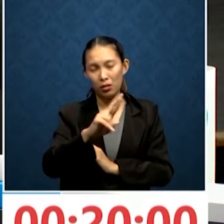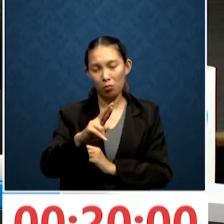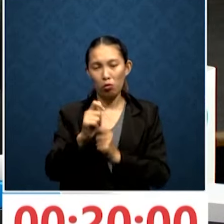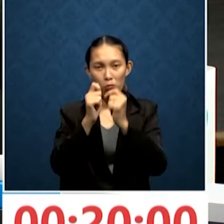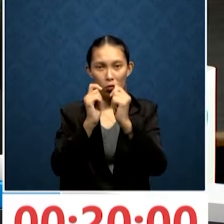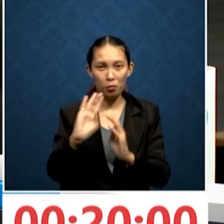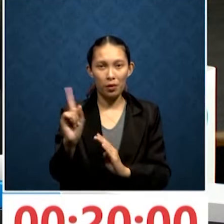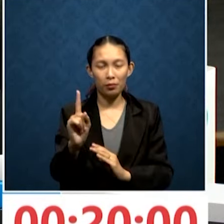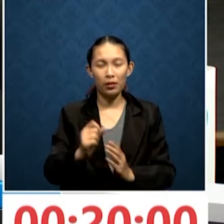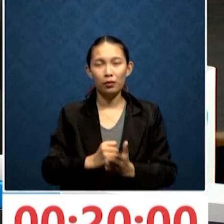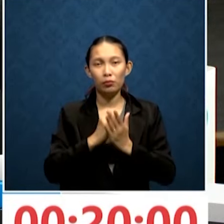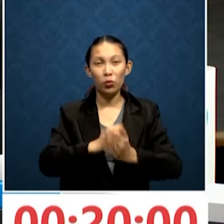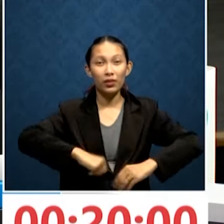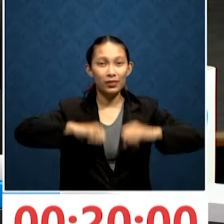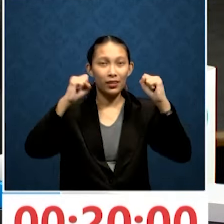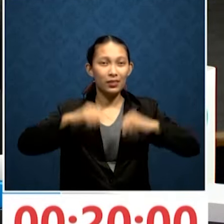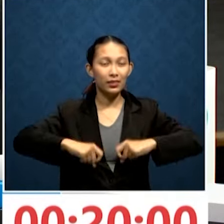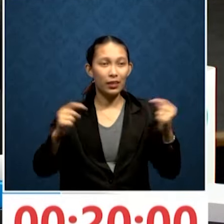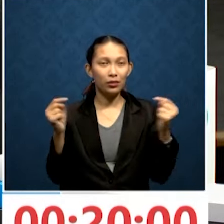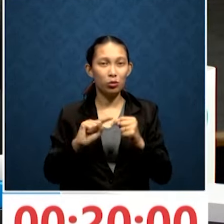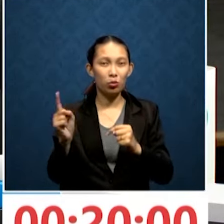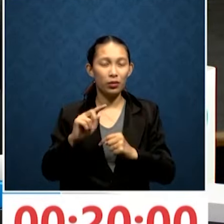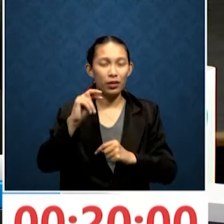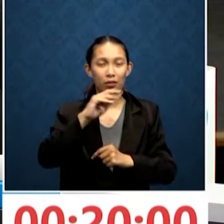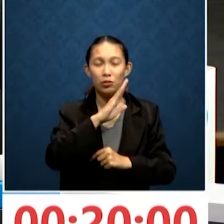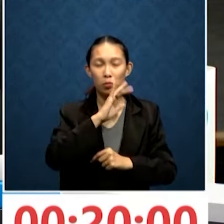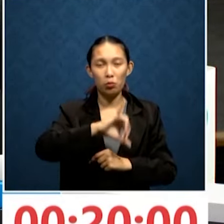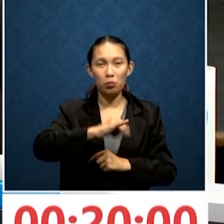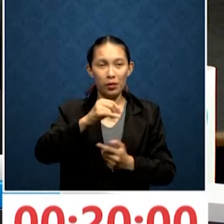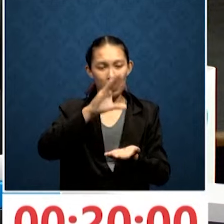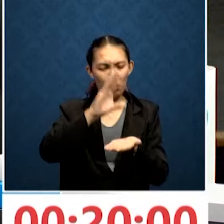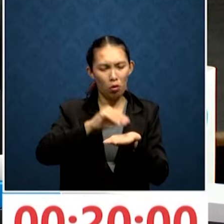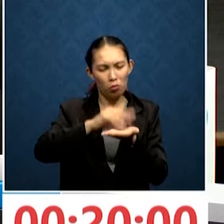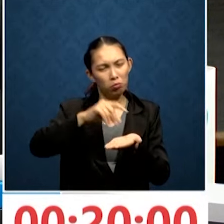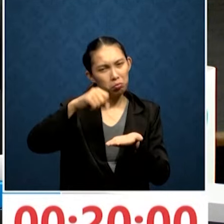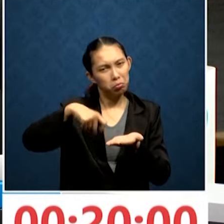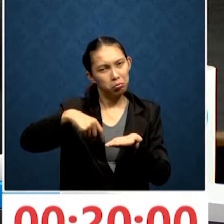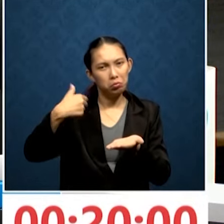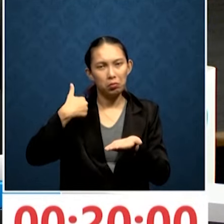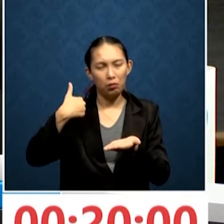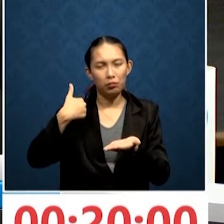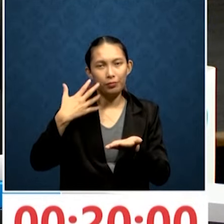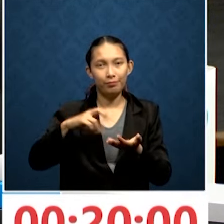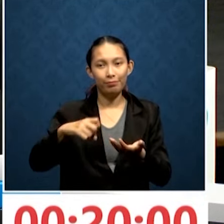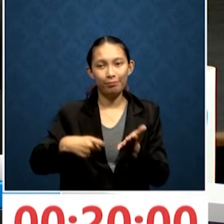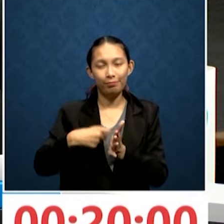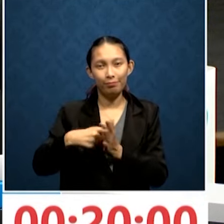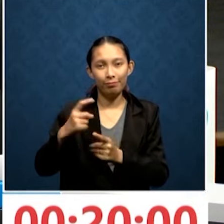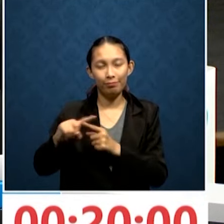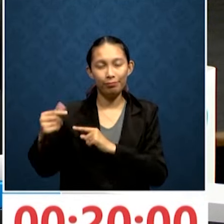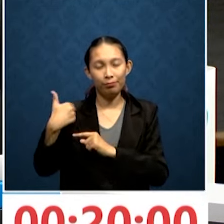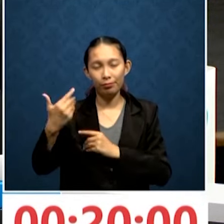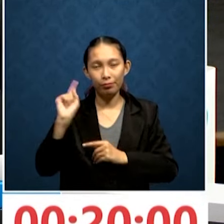มาเพื่อช่วยในการตัดสินใจในสถานการณ์ที่มีข้อมูลที่ซับซ้อนและมีปัจจัยหลายอย่างที่ต้องพิจารณ